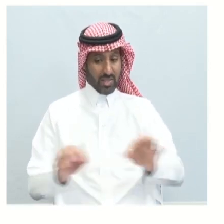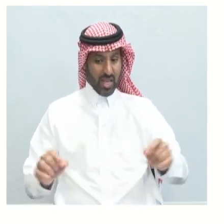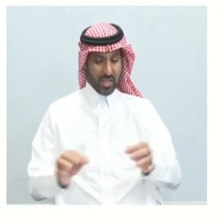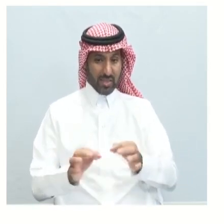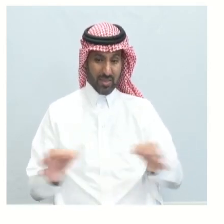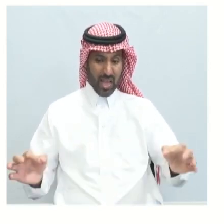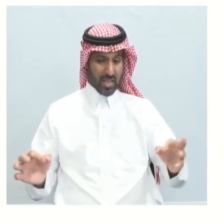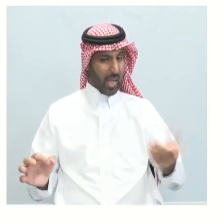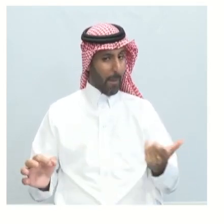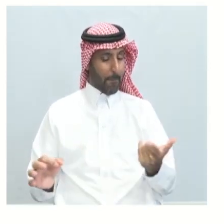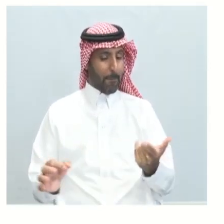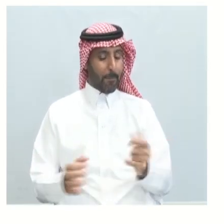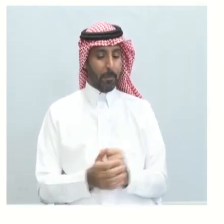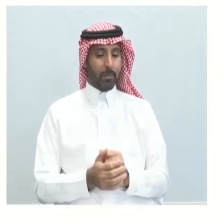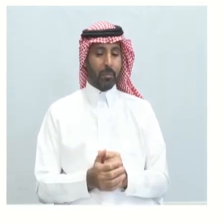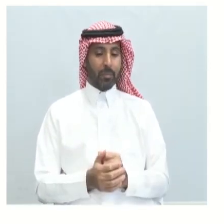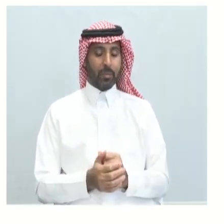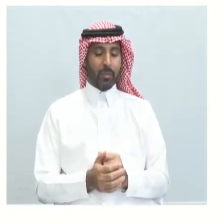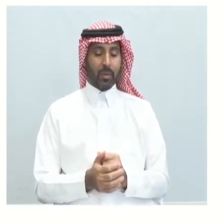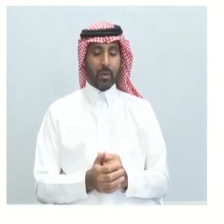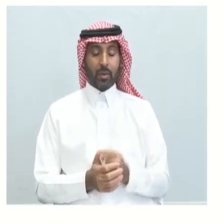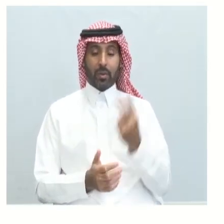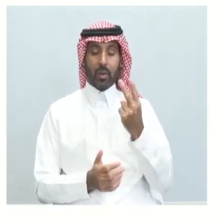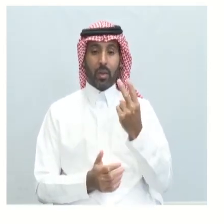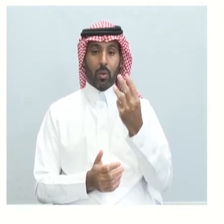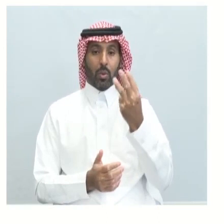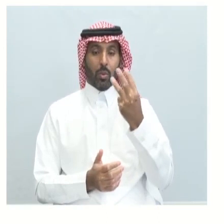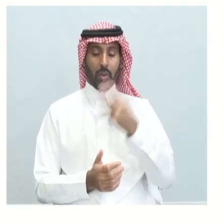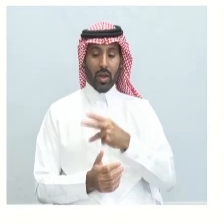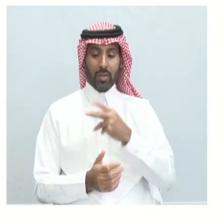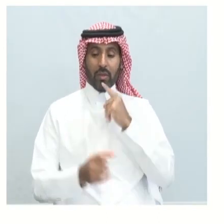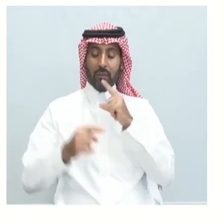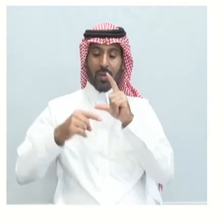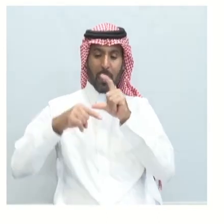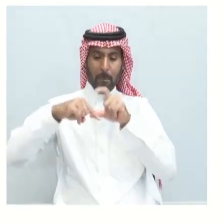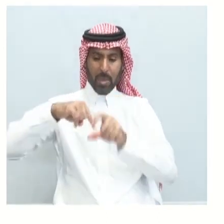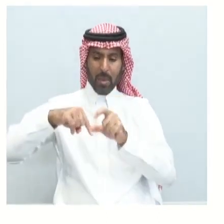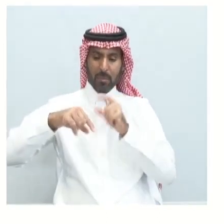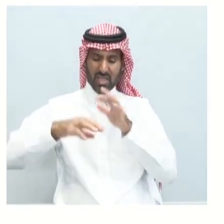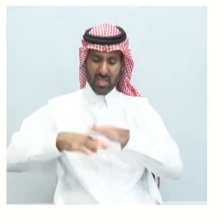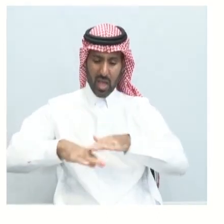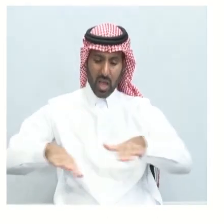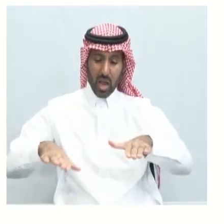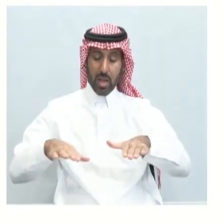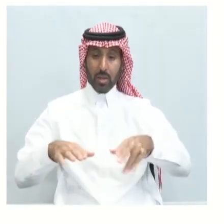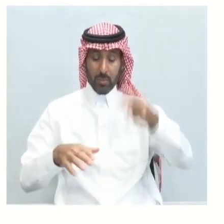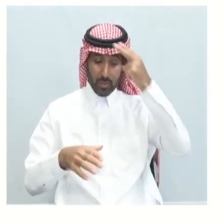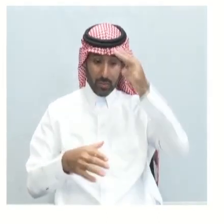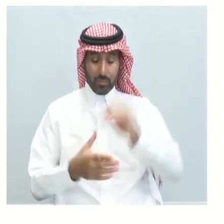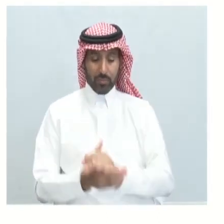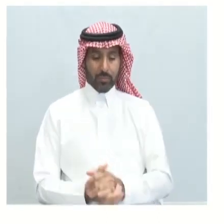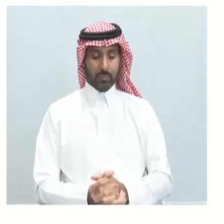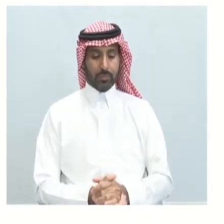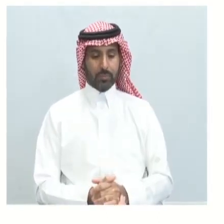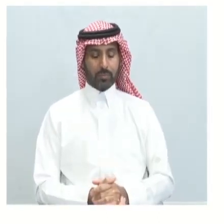اي ما يزيد على 32% من مساحه المملكه العربيه السعوديه كما هو واضح معنا في الشكل